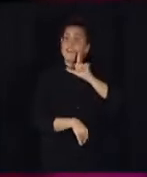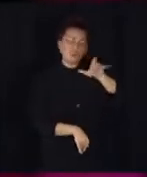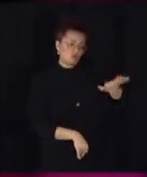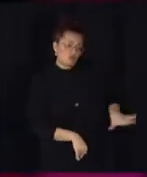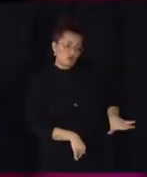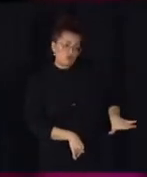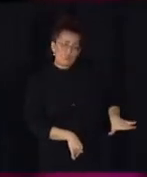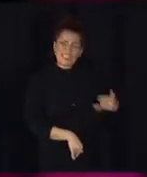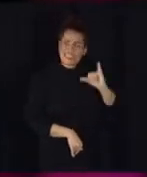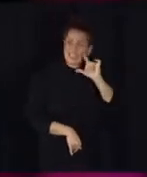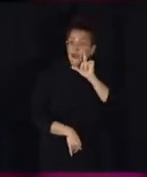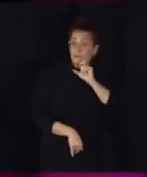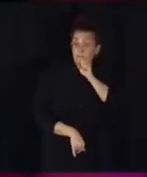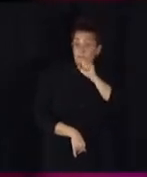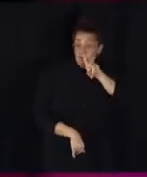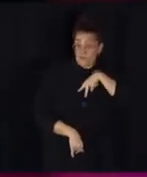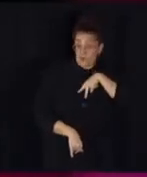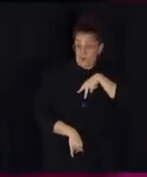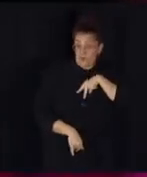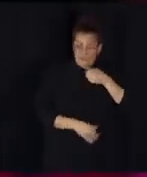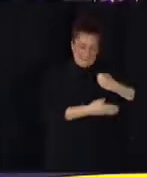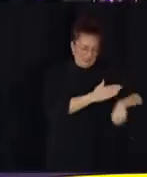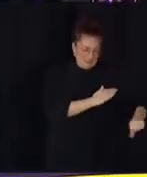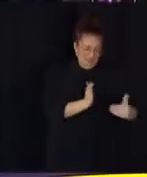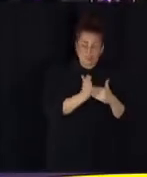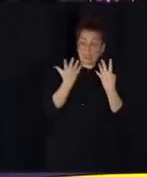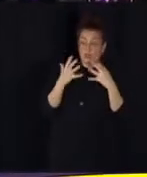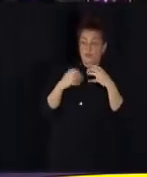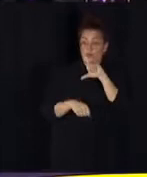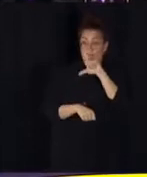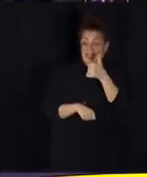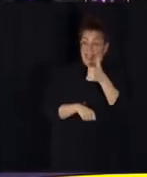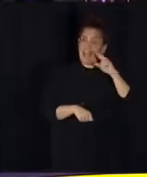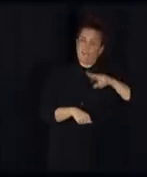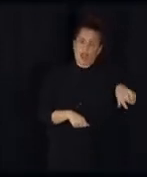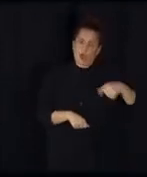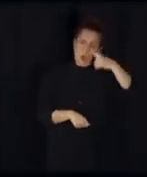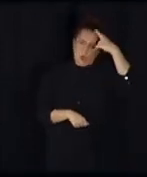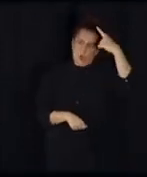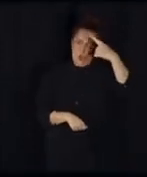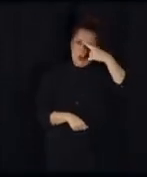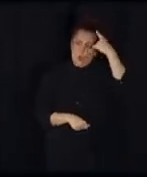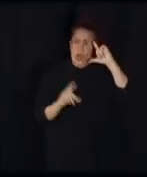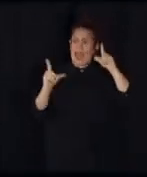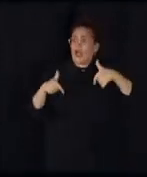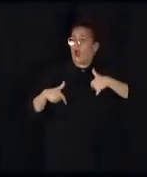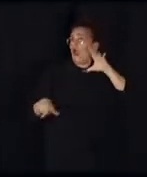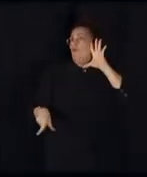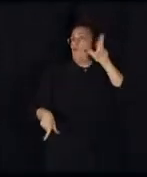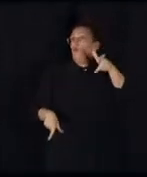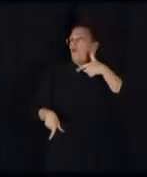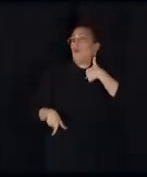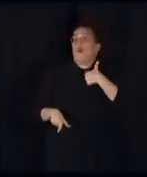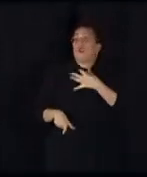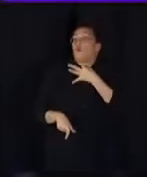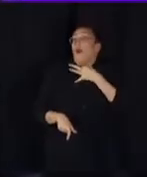ma grand-mère. Elle est née en 1921, elle était brillante, elle adorait aller à l'école